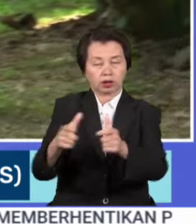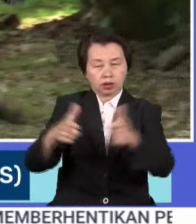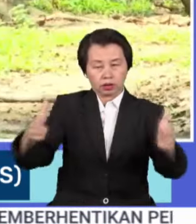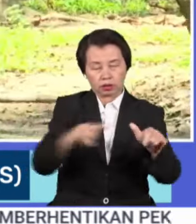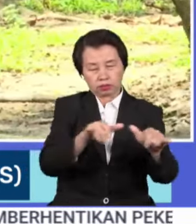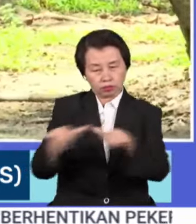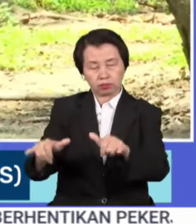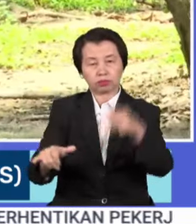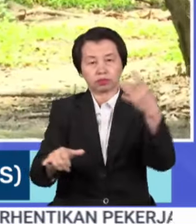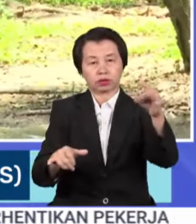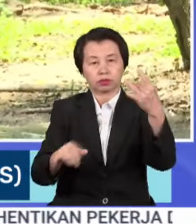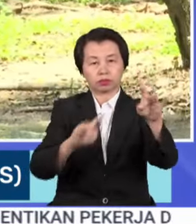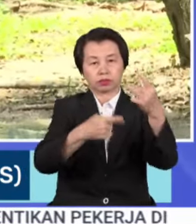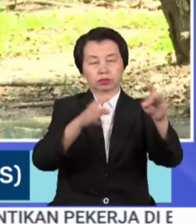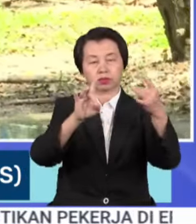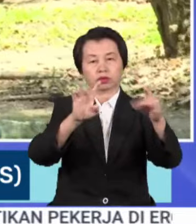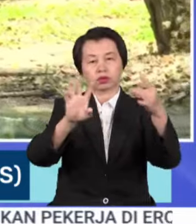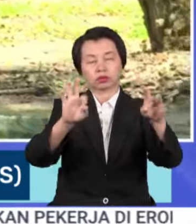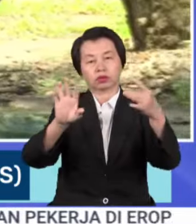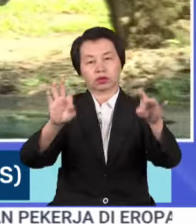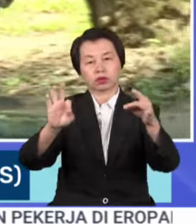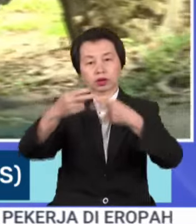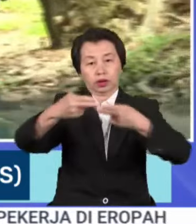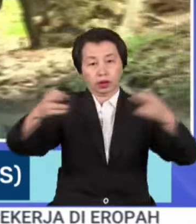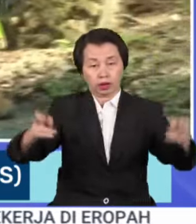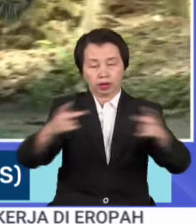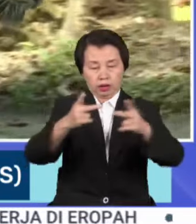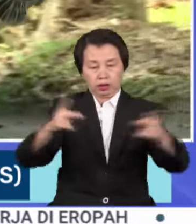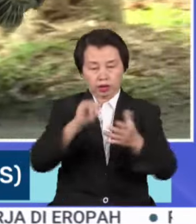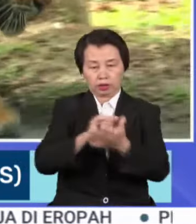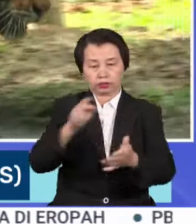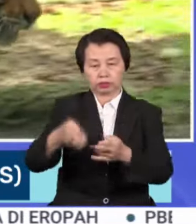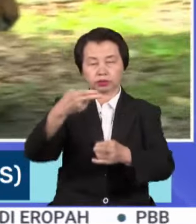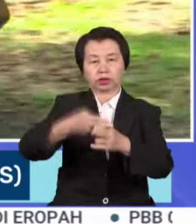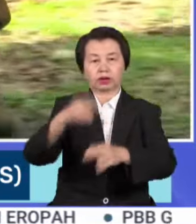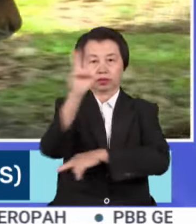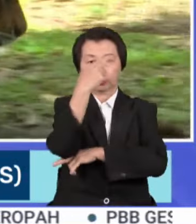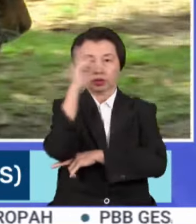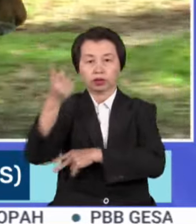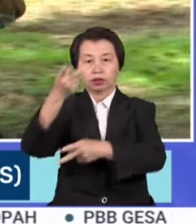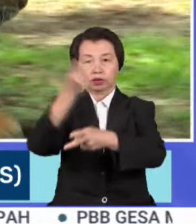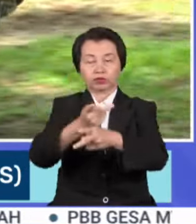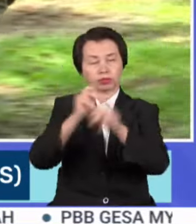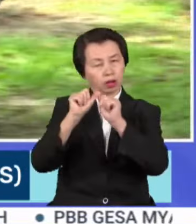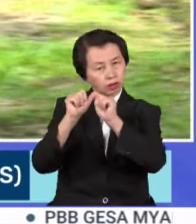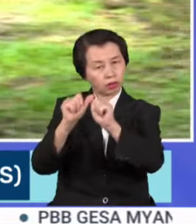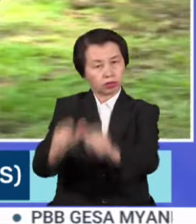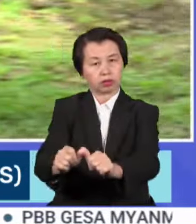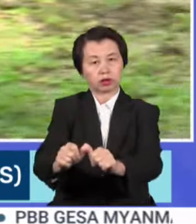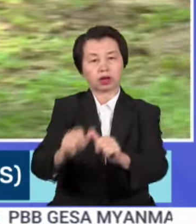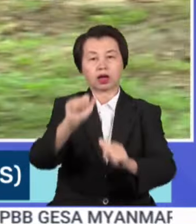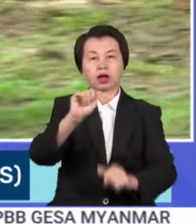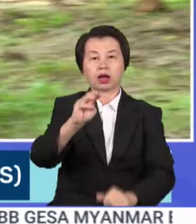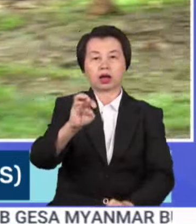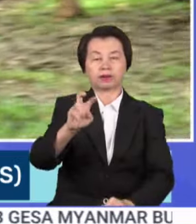Berkeluasan 18,866 hektar, kawasan itu dinamakan Hutan Simpan Kekal Aman Jaya.